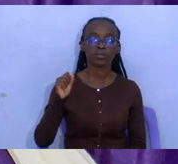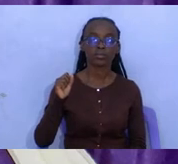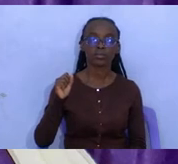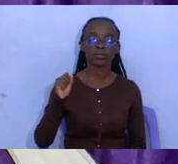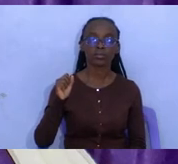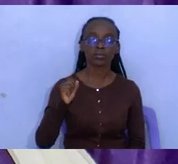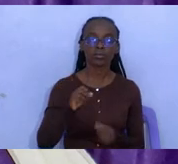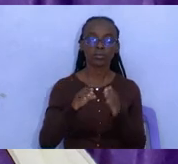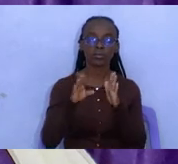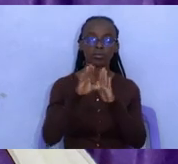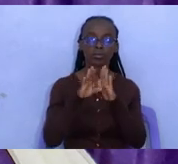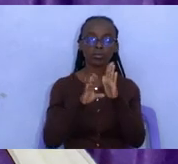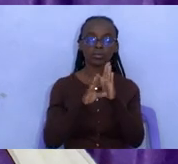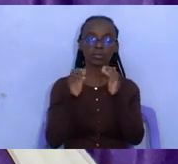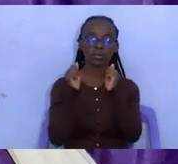mlango wa 10.